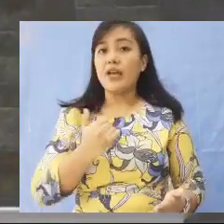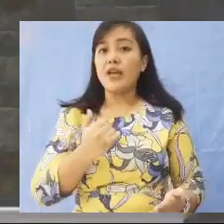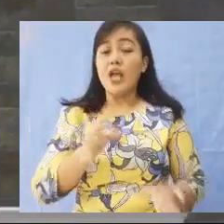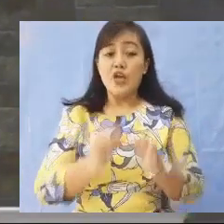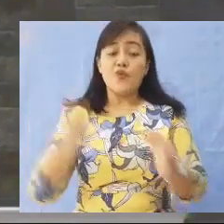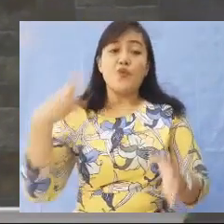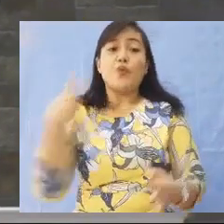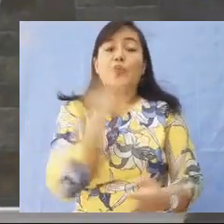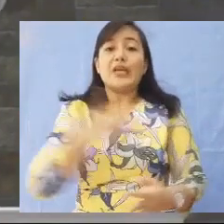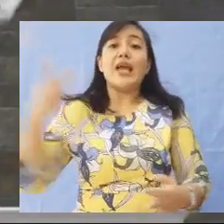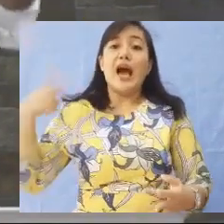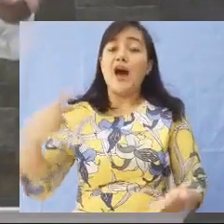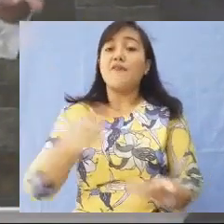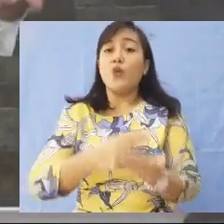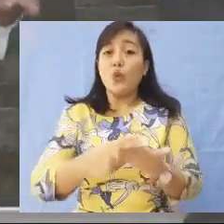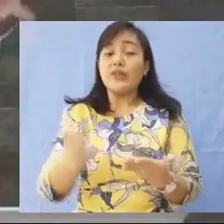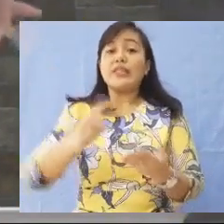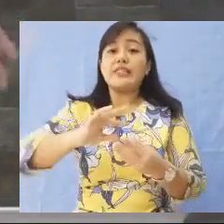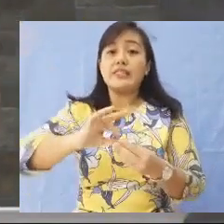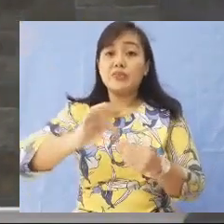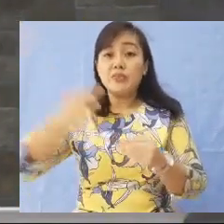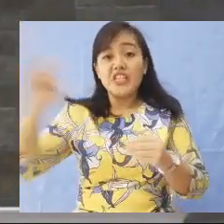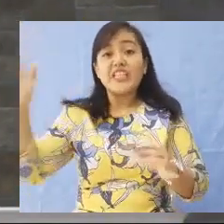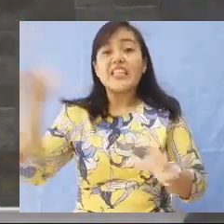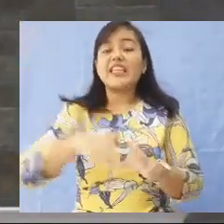and then you will be refreshed.